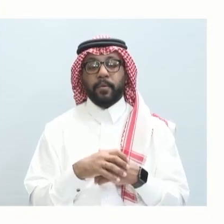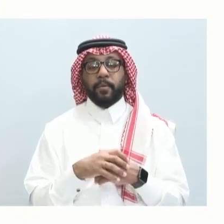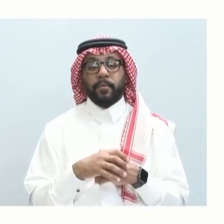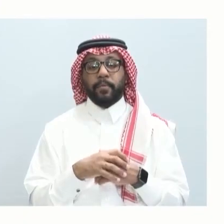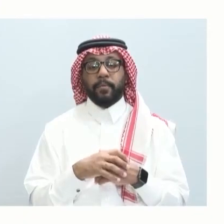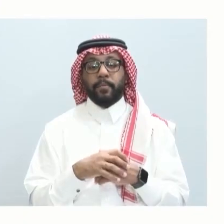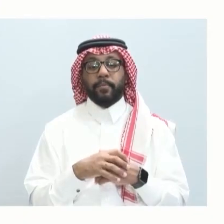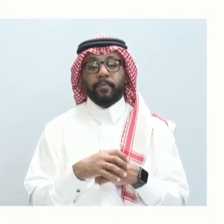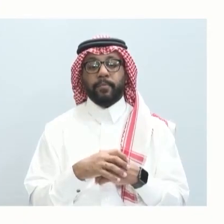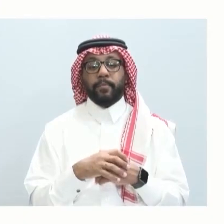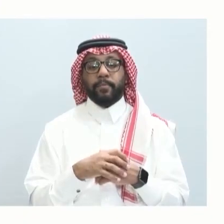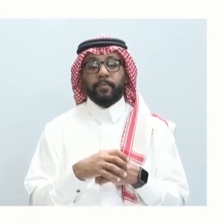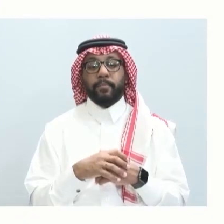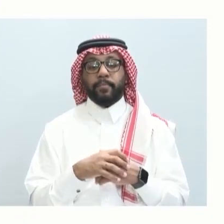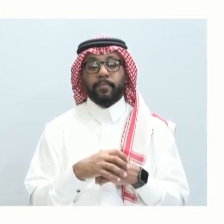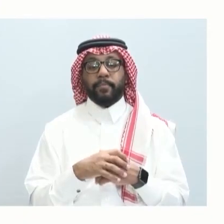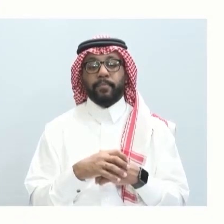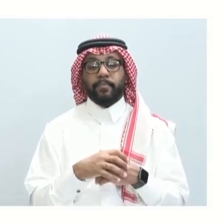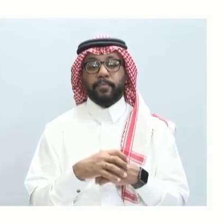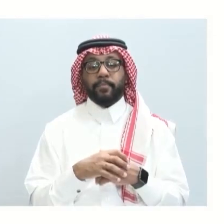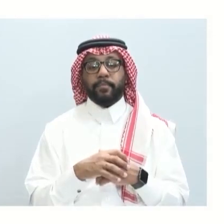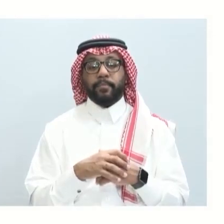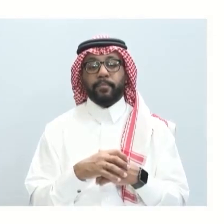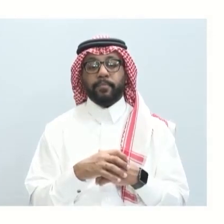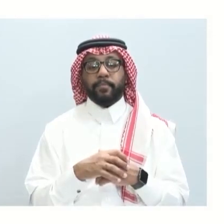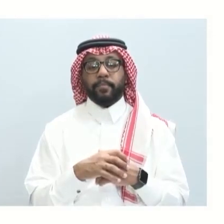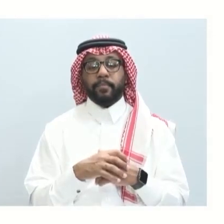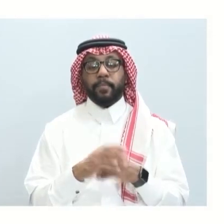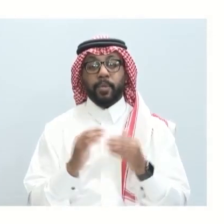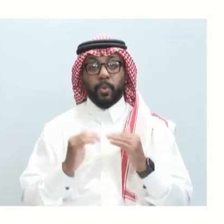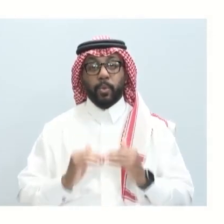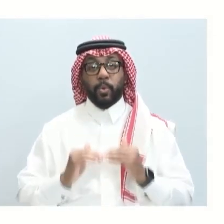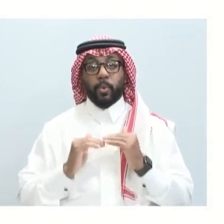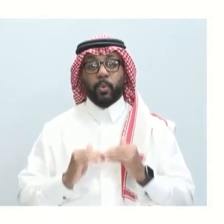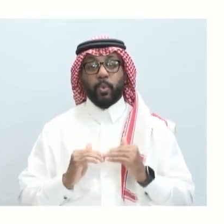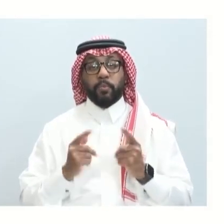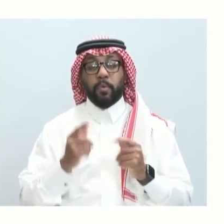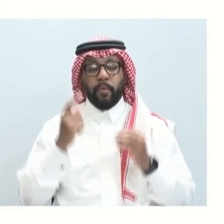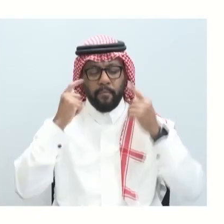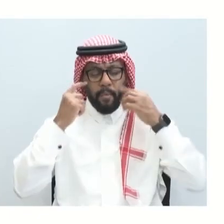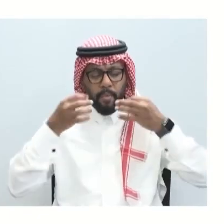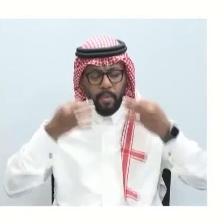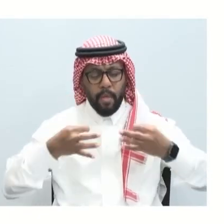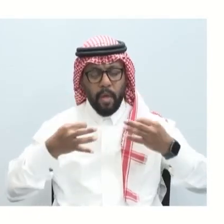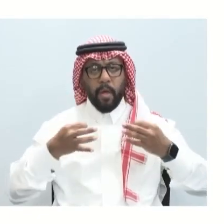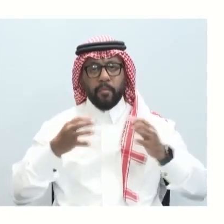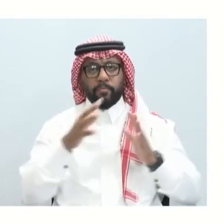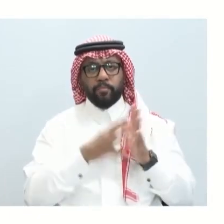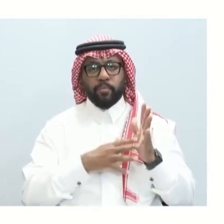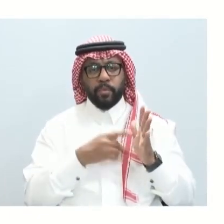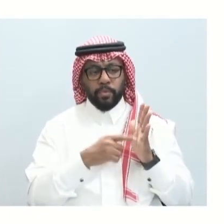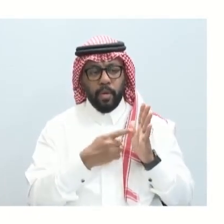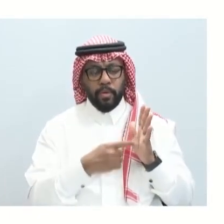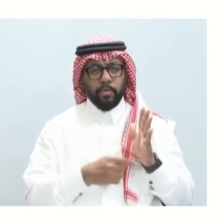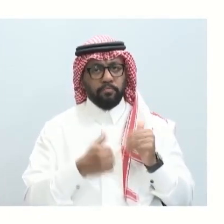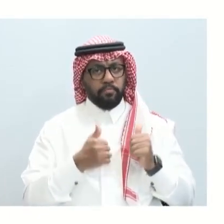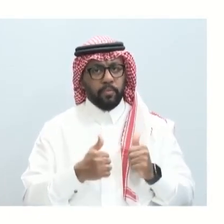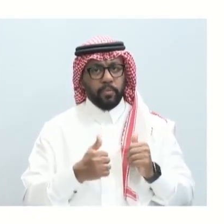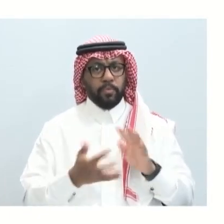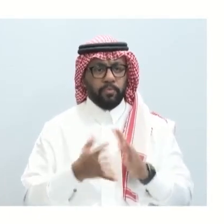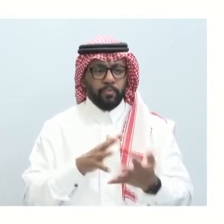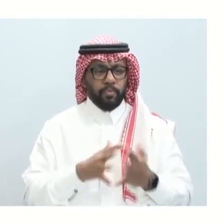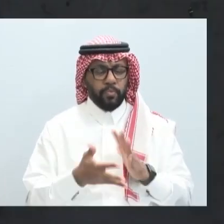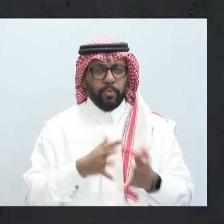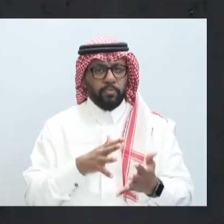مبدعين تبقى لدينا ان نتحقق من صحه اجاباتنا وكذلك من